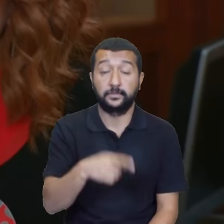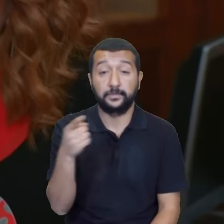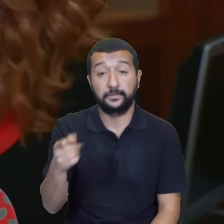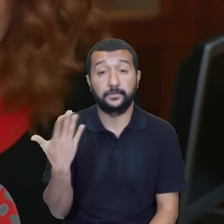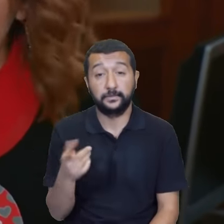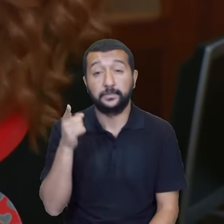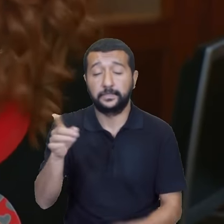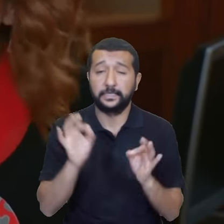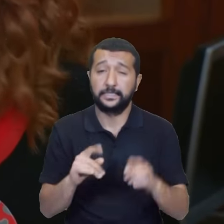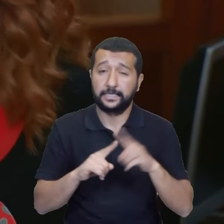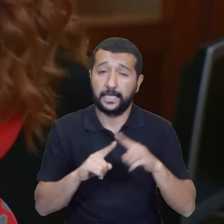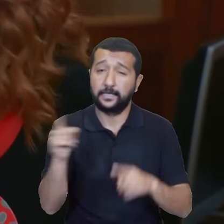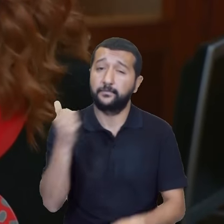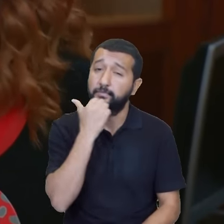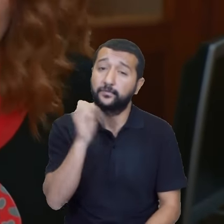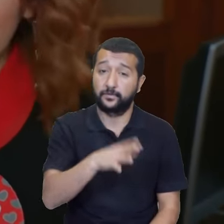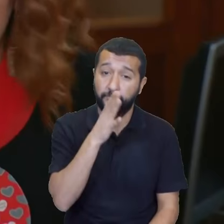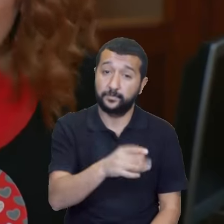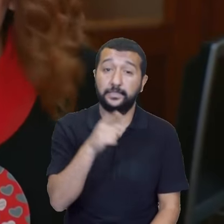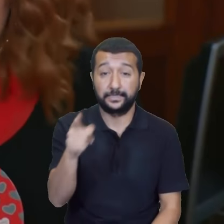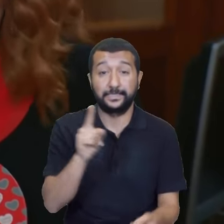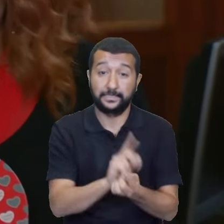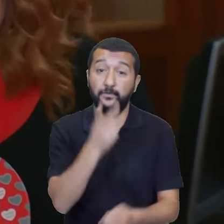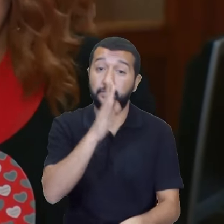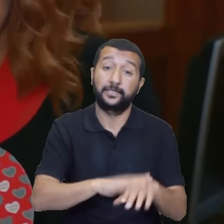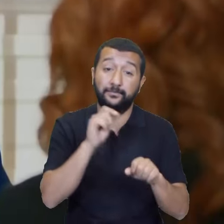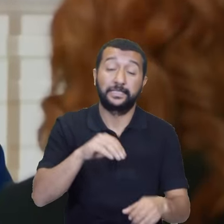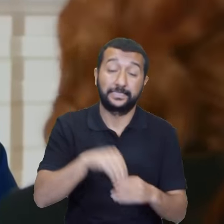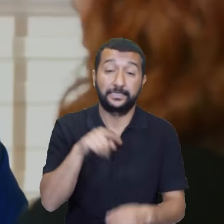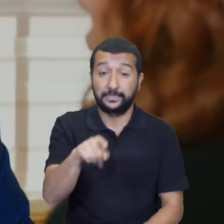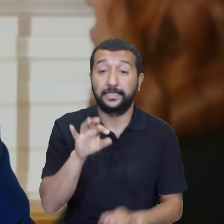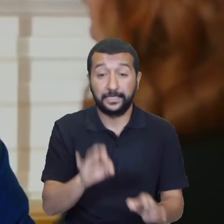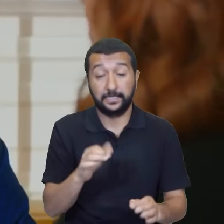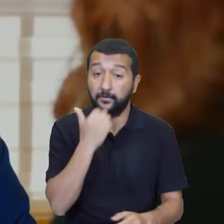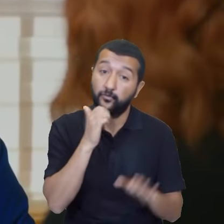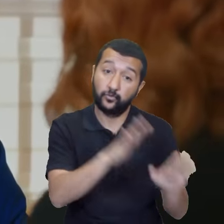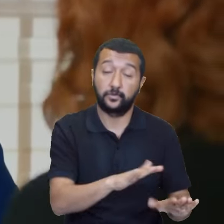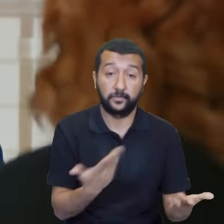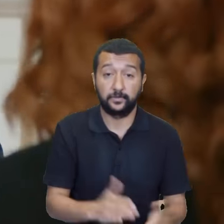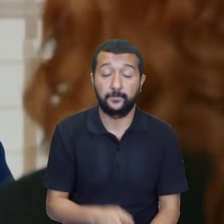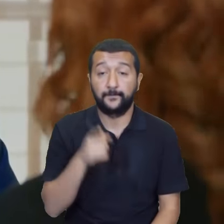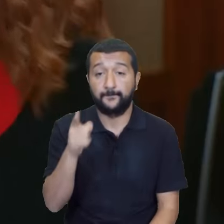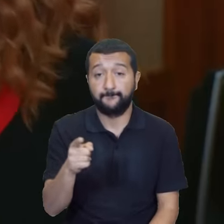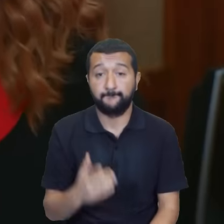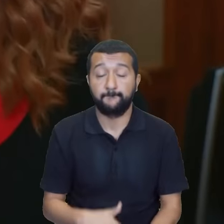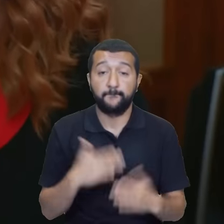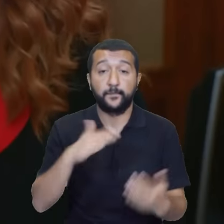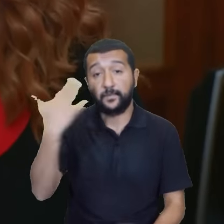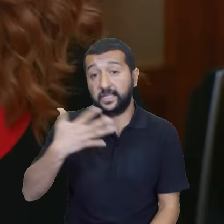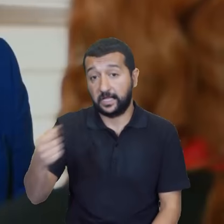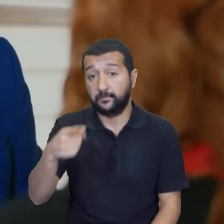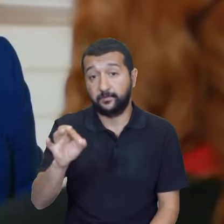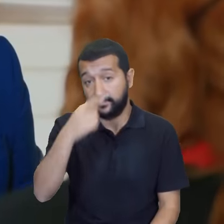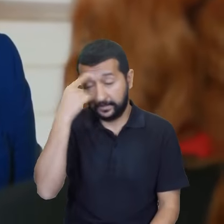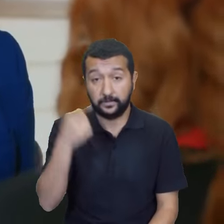Ay kesin Tarık bırakmıştır biliyor musun? Itır'a sürpriz yapmak için. Yerine koysam mı acaba? Ay başkası